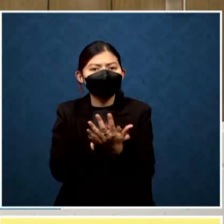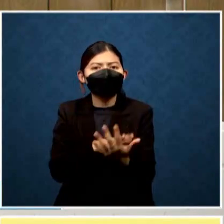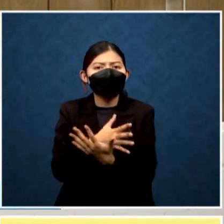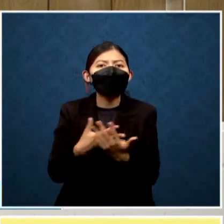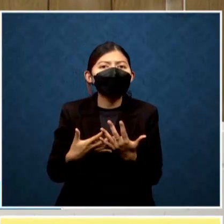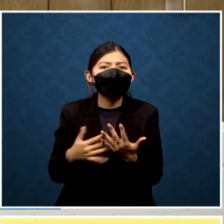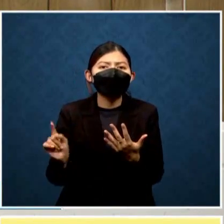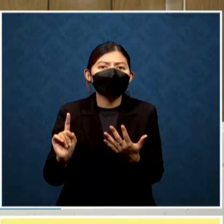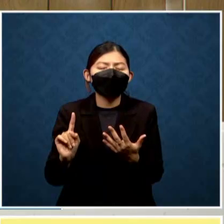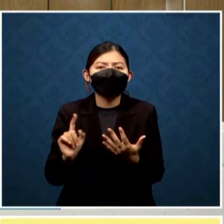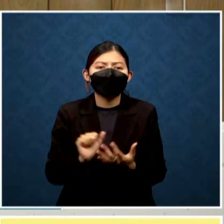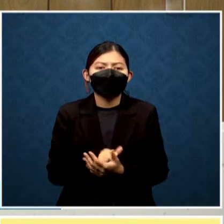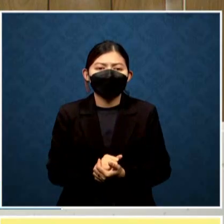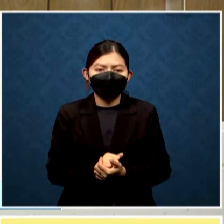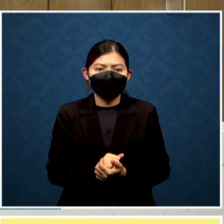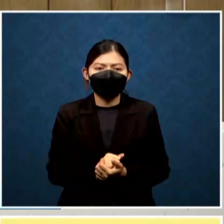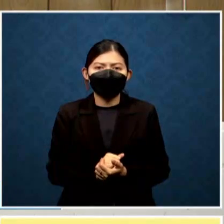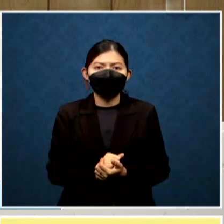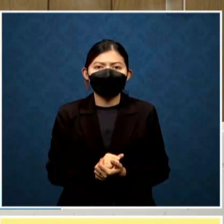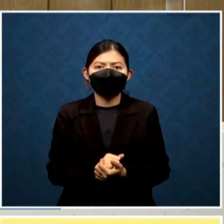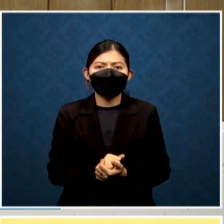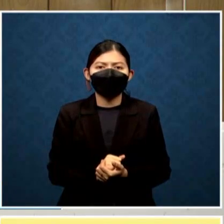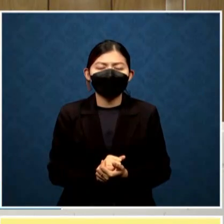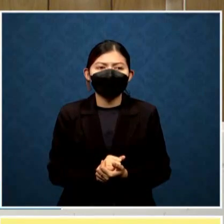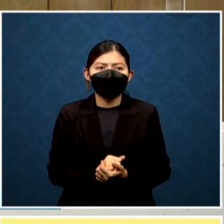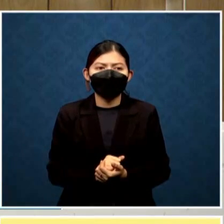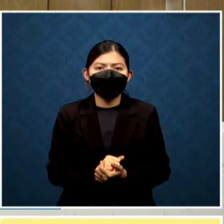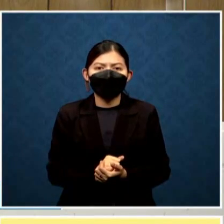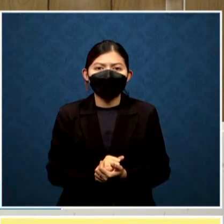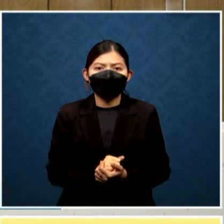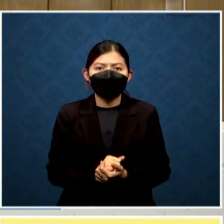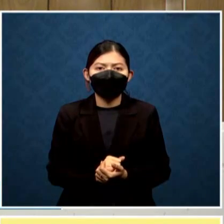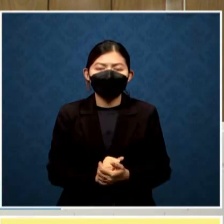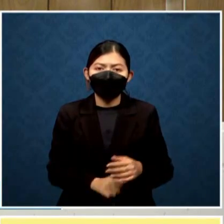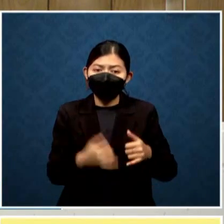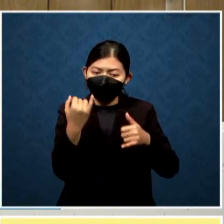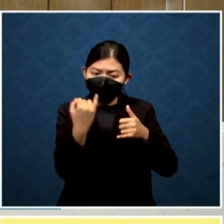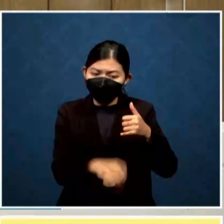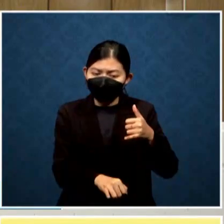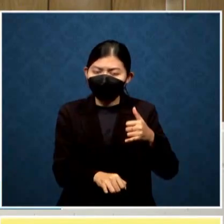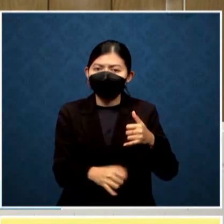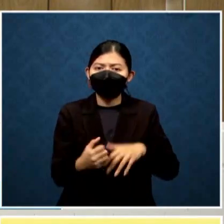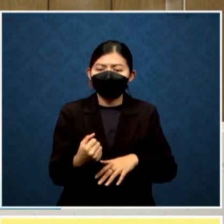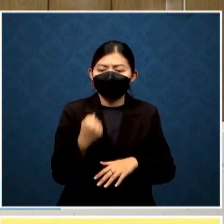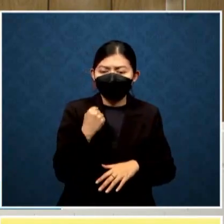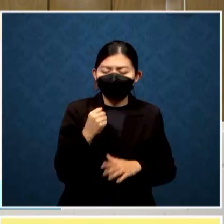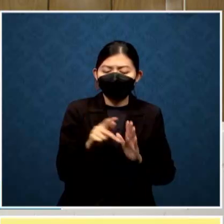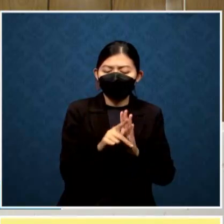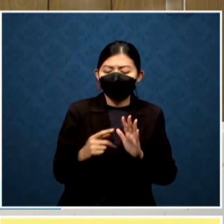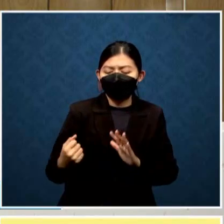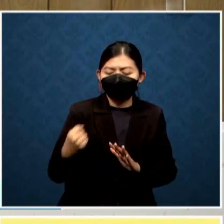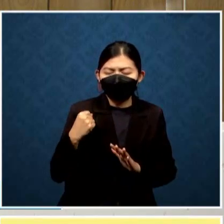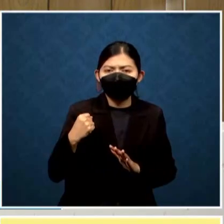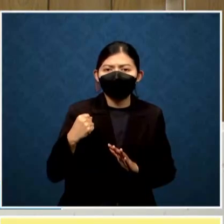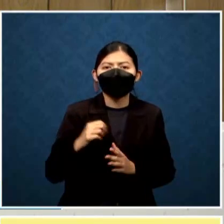ก็คือไม่พ้นของการที่จะลงโทษแบบเข้มงวดไม่มีหนทางอื่น